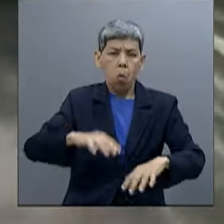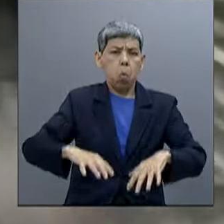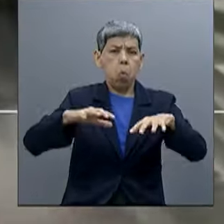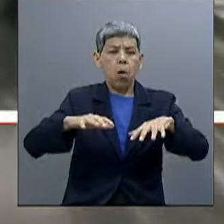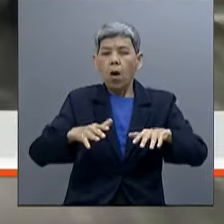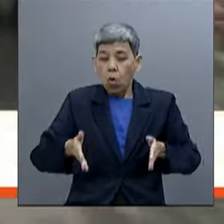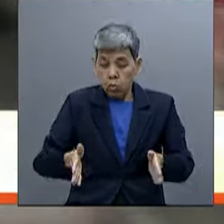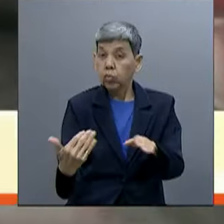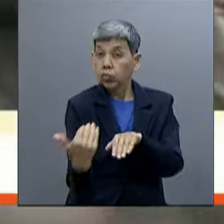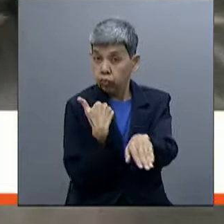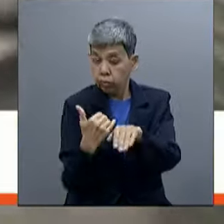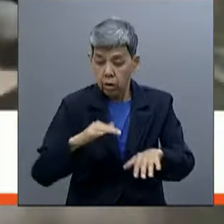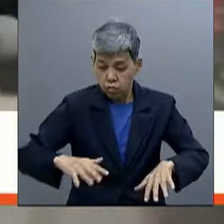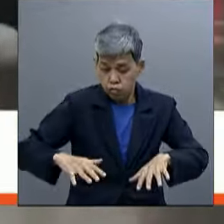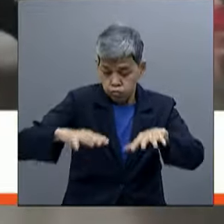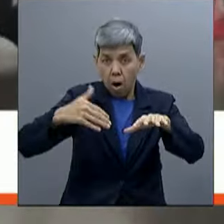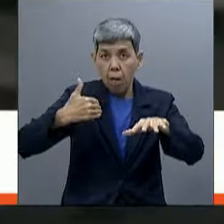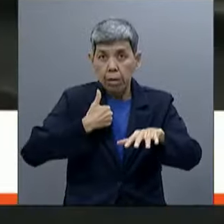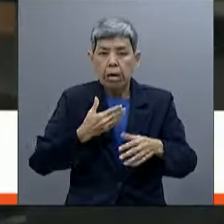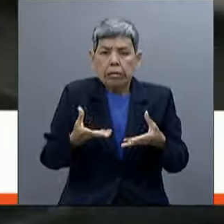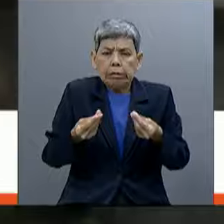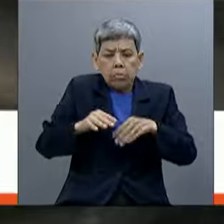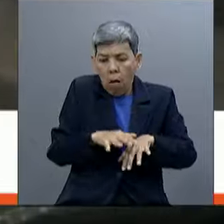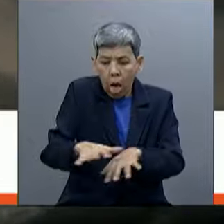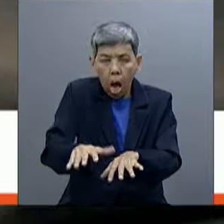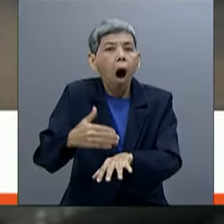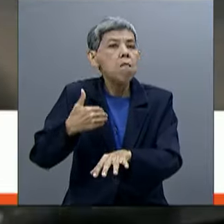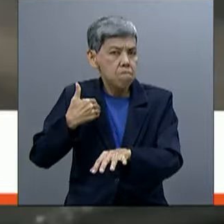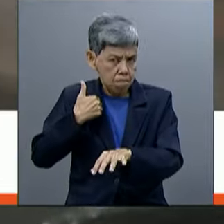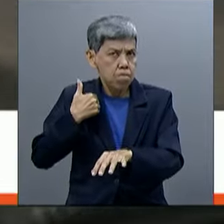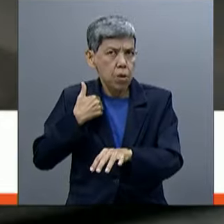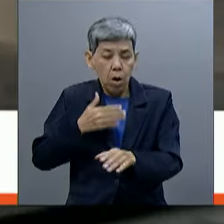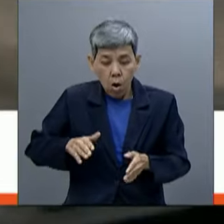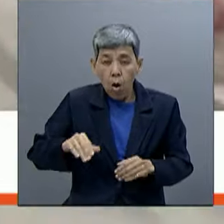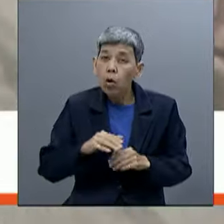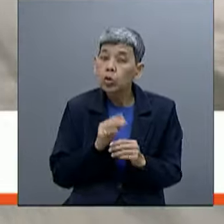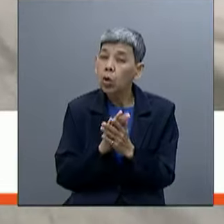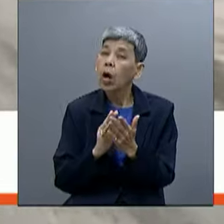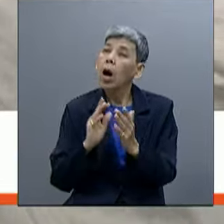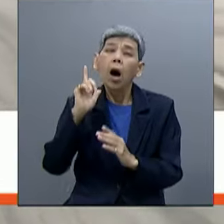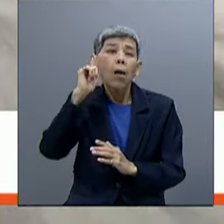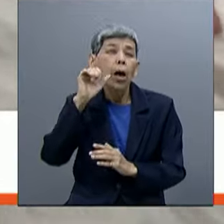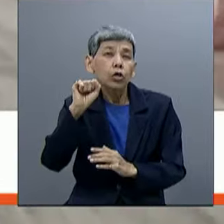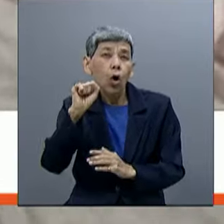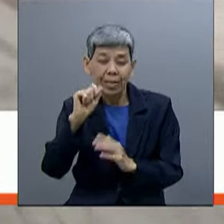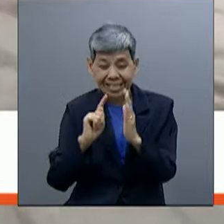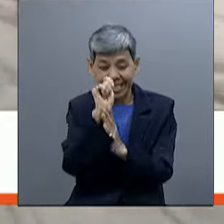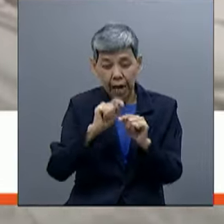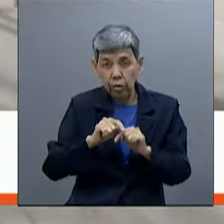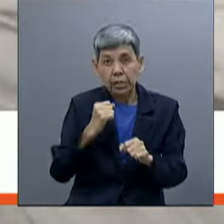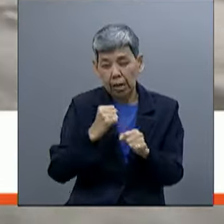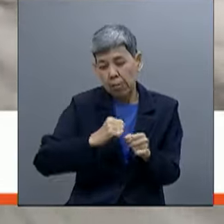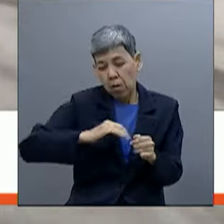ถนนและยังคงมีปัญหาดินสไลด์อยู่หลายจุดนะคะโดยเฉพาะถนนสายแม่สอดเมืองตากซึ่งอยู่ระหว่างการซ่อม